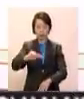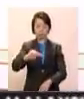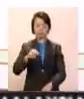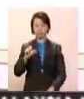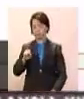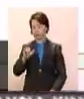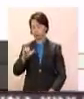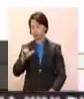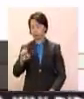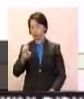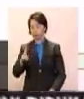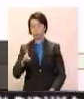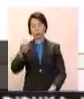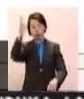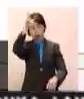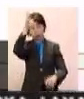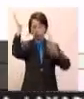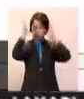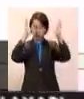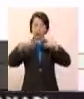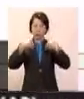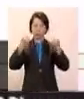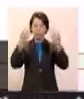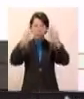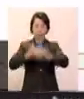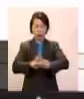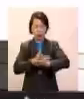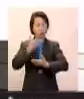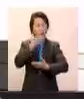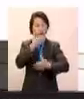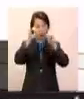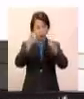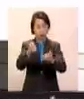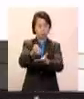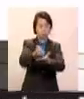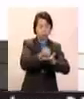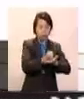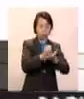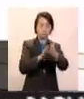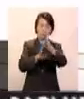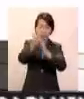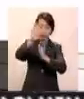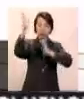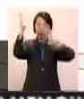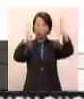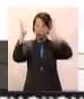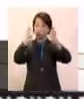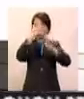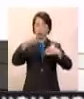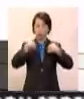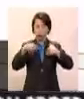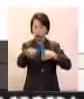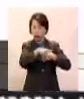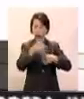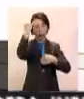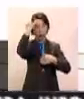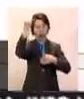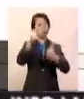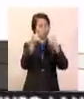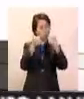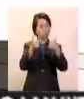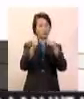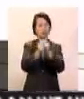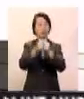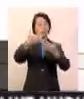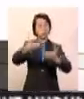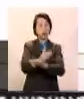turut memberitahu negara mempunyai ramai anak muda yang boleh menyumbang tenaga dalam pembangunan negara kerana mereka mempunyai idea-idea bernas